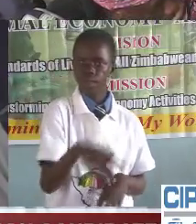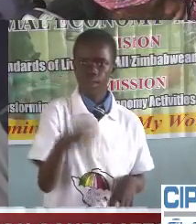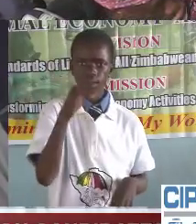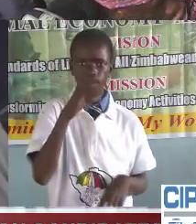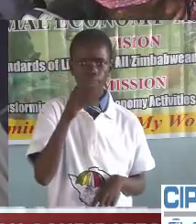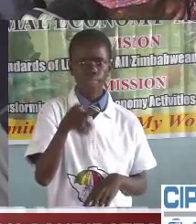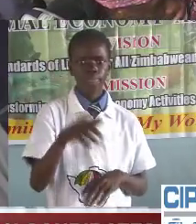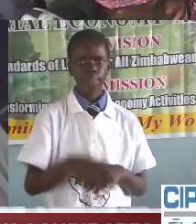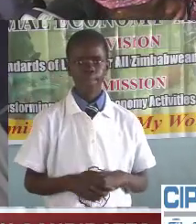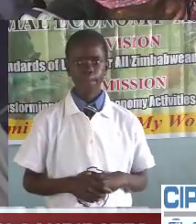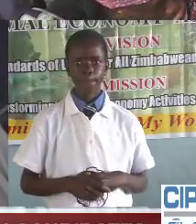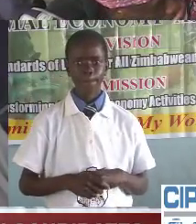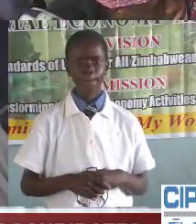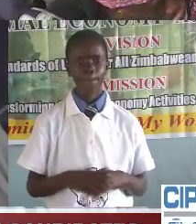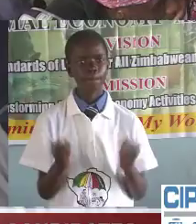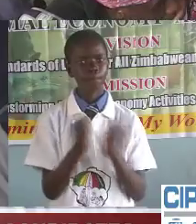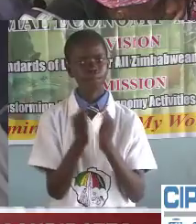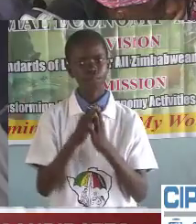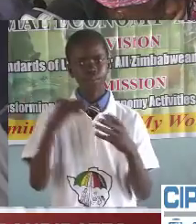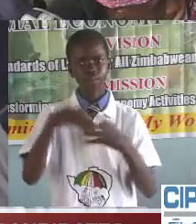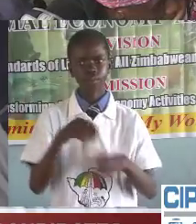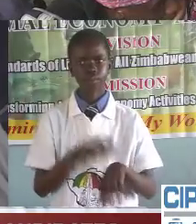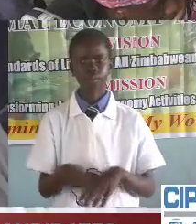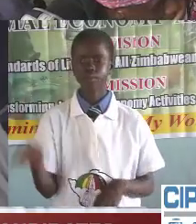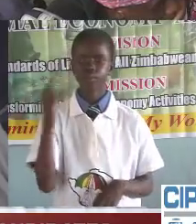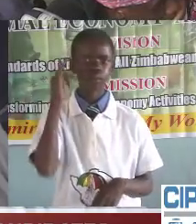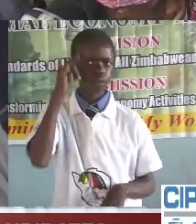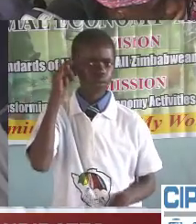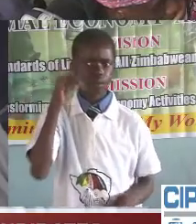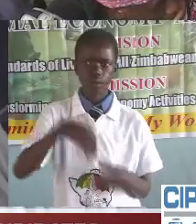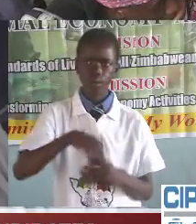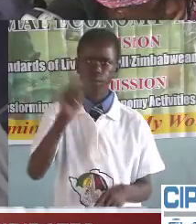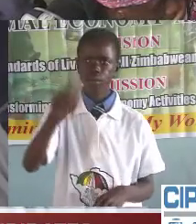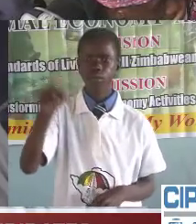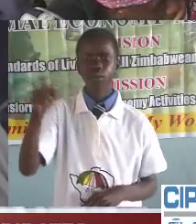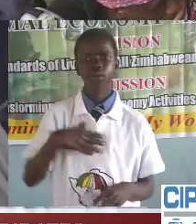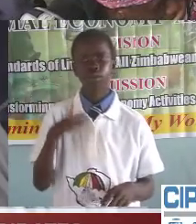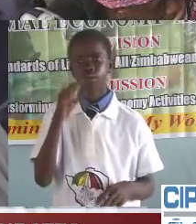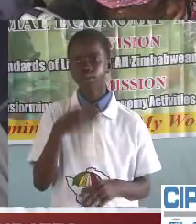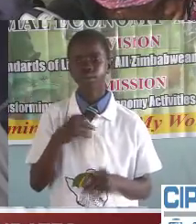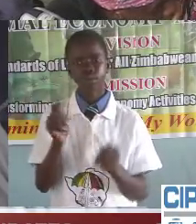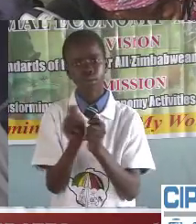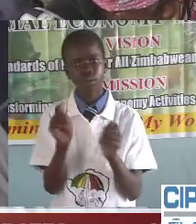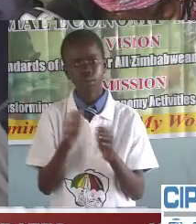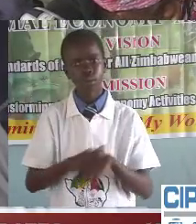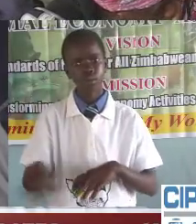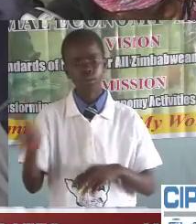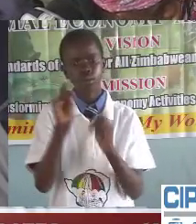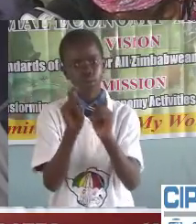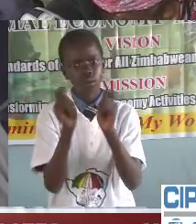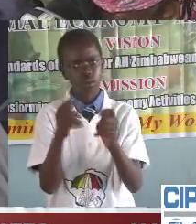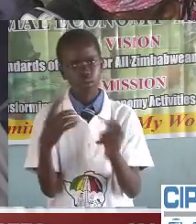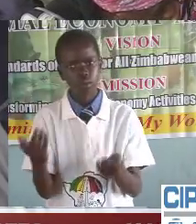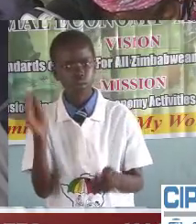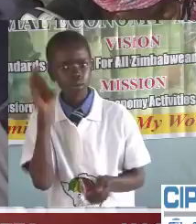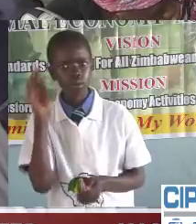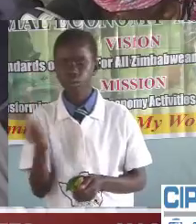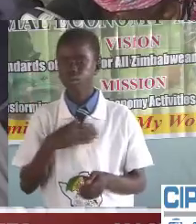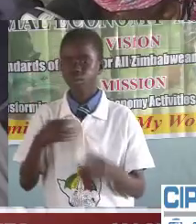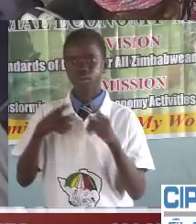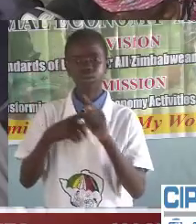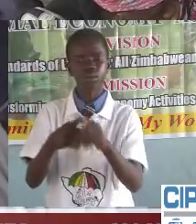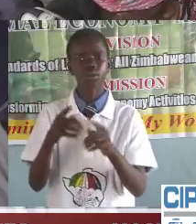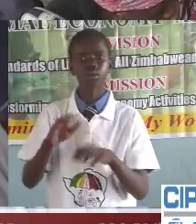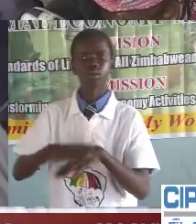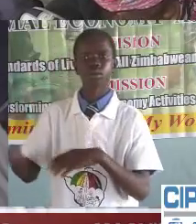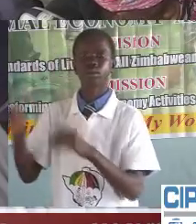uko handifaniri kunoita zvemusoro wangu kana zvepfungwa dzangu ndofanira kunoita zvandinenge ndapiwa nevagari vemumusha kwete kuti